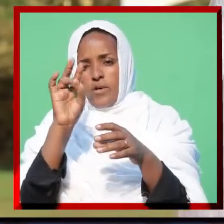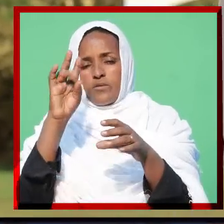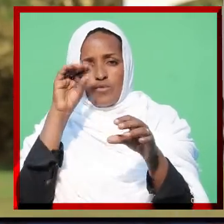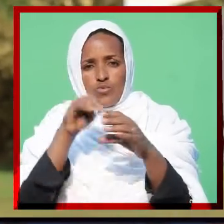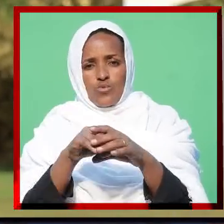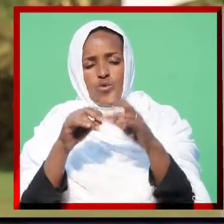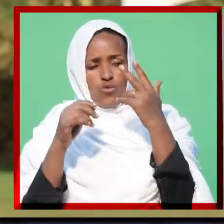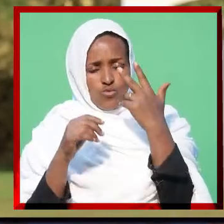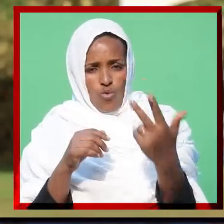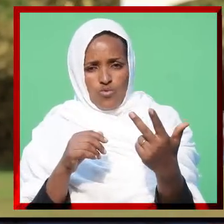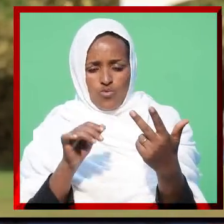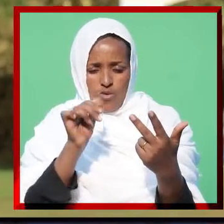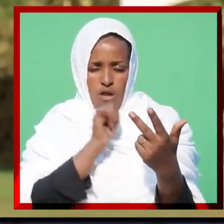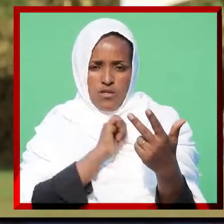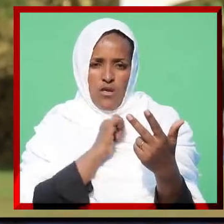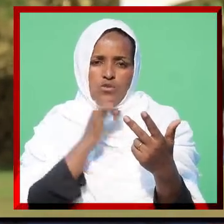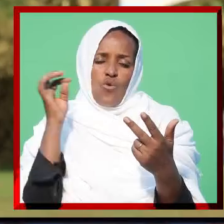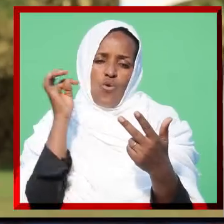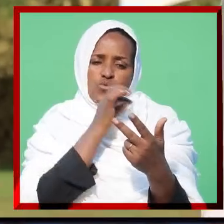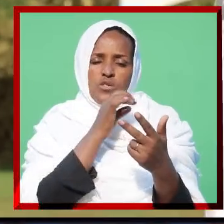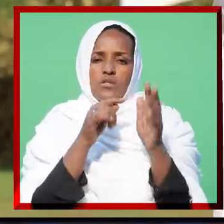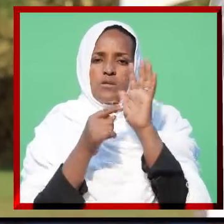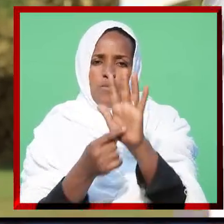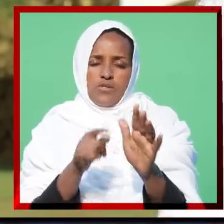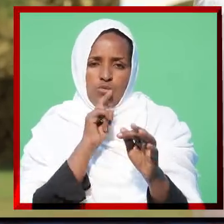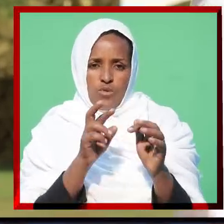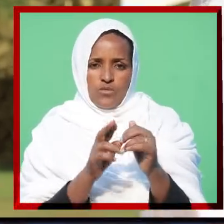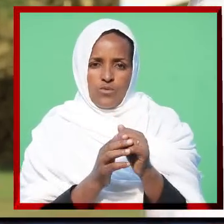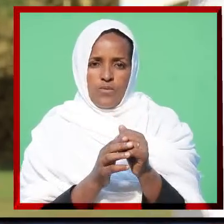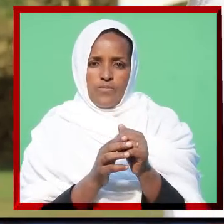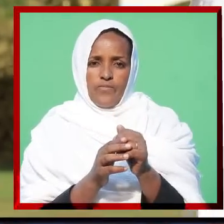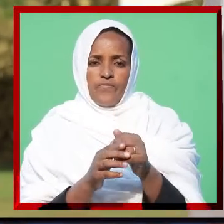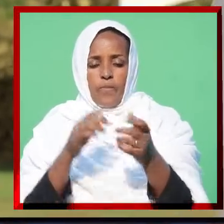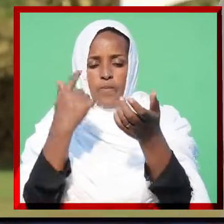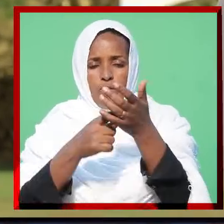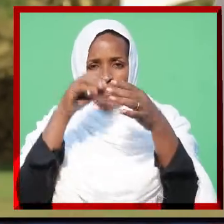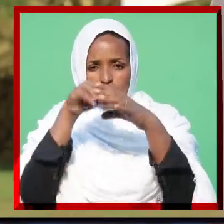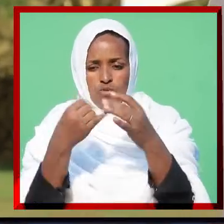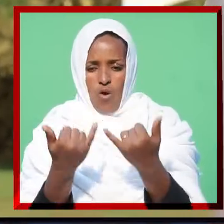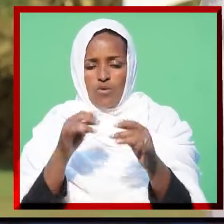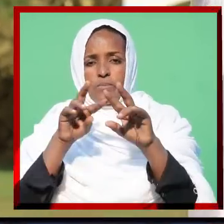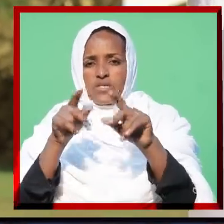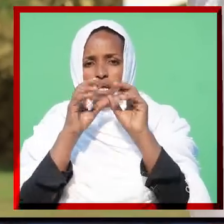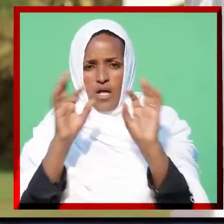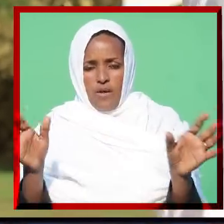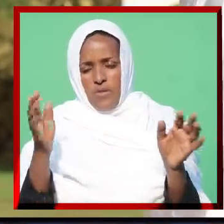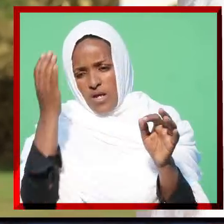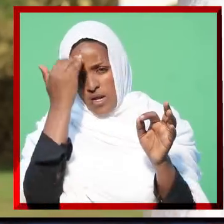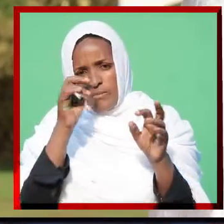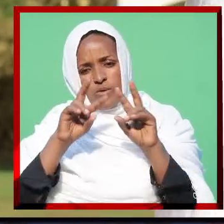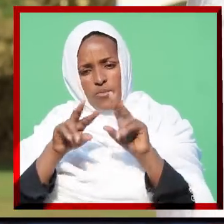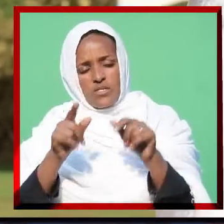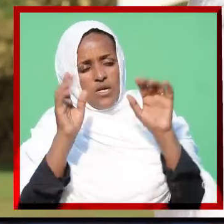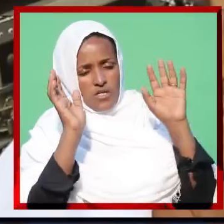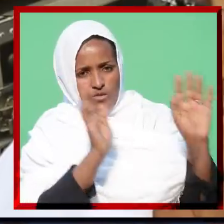ውስጥ ሶስቱ ራሳቸው ሐሰትን የሚመለከቱ ናቸው። በዚህ ውስጥ አሁን መስረቅ የለም። ታዲያ ለምን መስረቅን